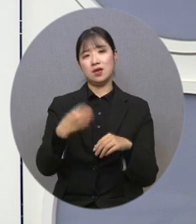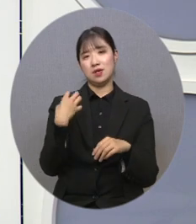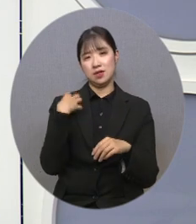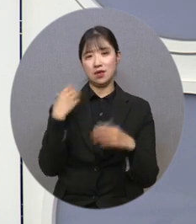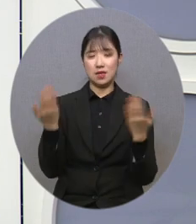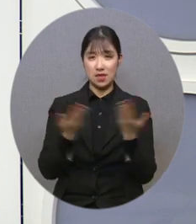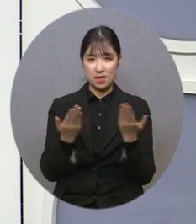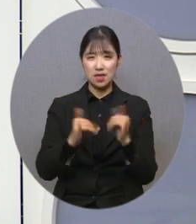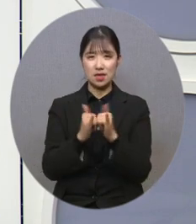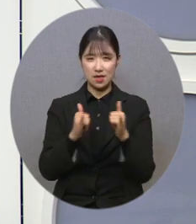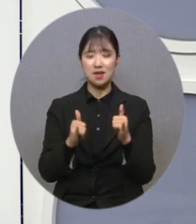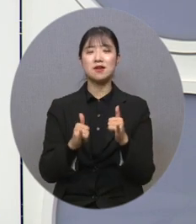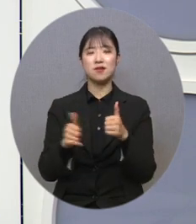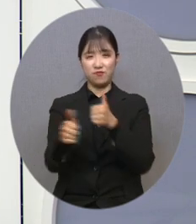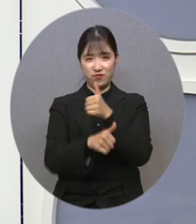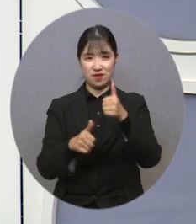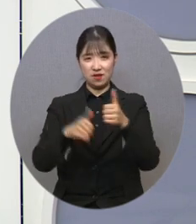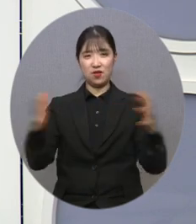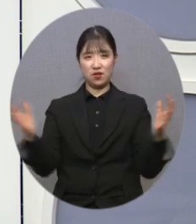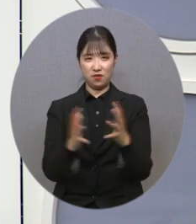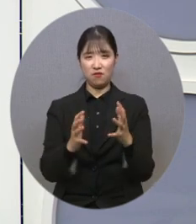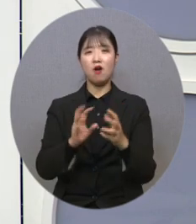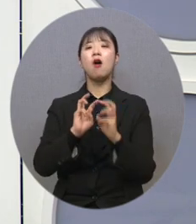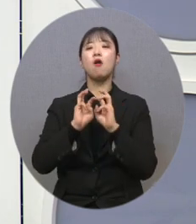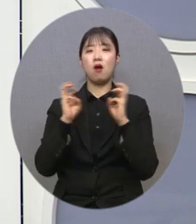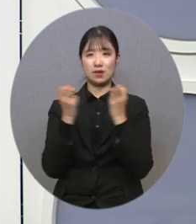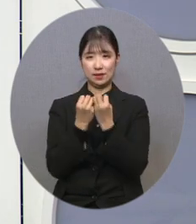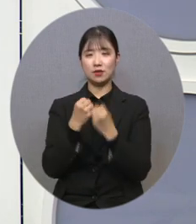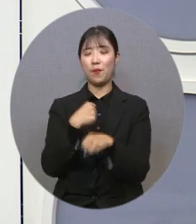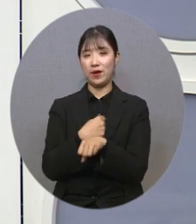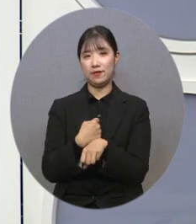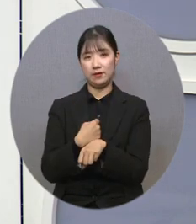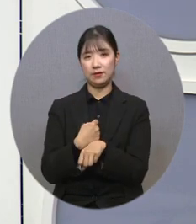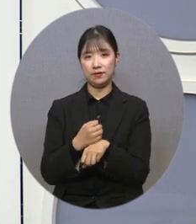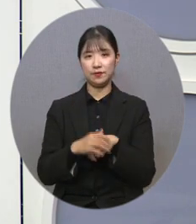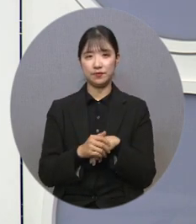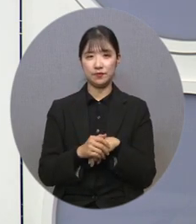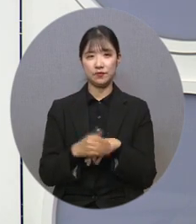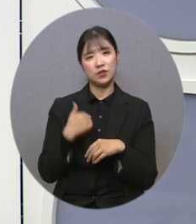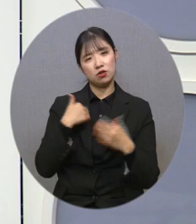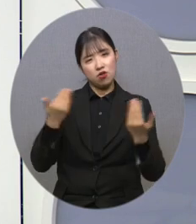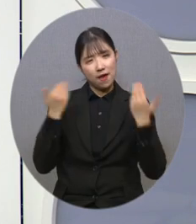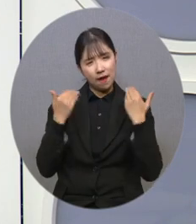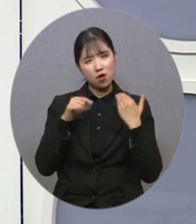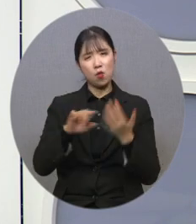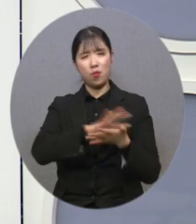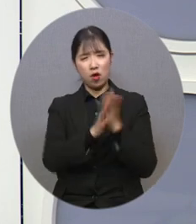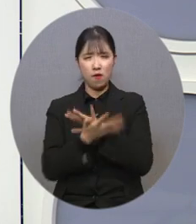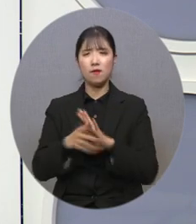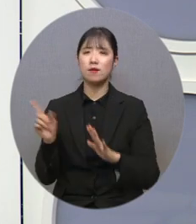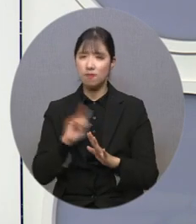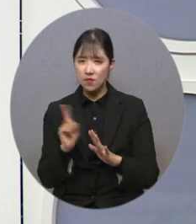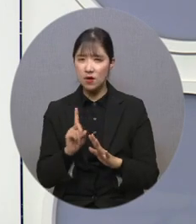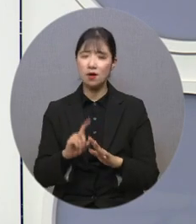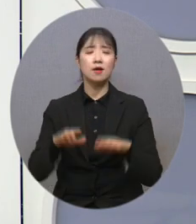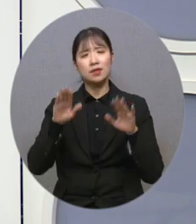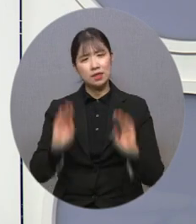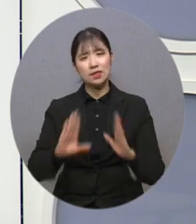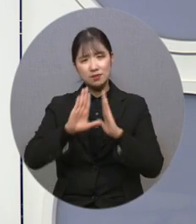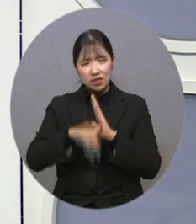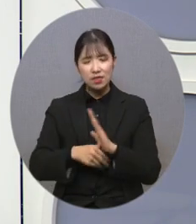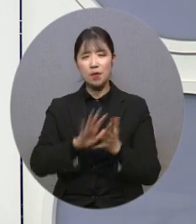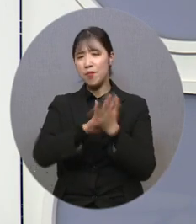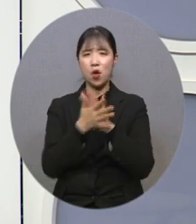있는 교무위원들을 다 모아놓고 교무위원 워크숍이라는 걸 했습니다. 네. 우리 학교가 어떻게 변해야 되느냐. 지금 이 시대에 변하지